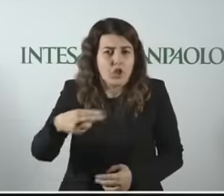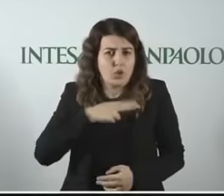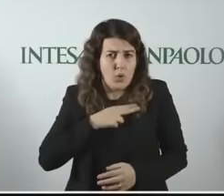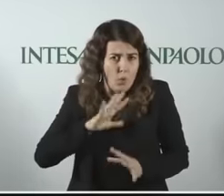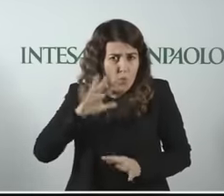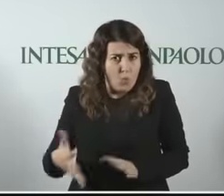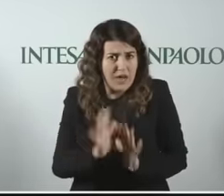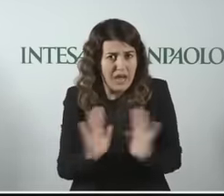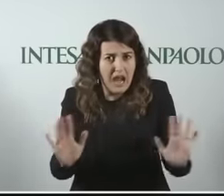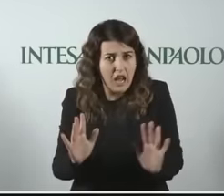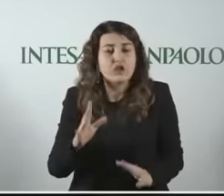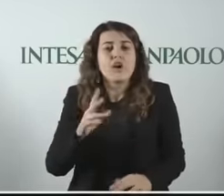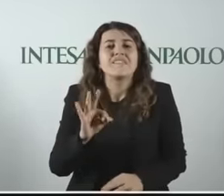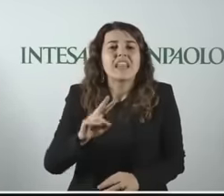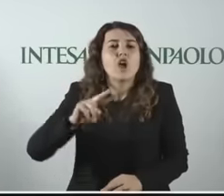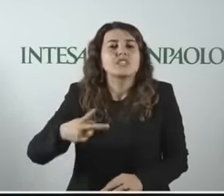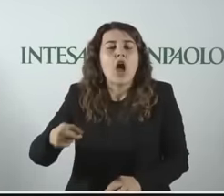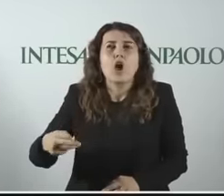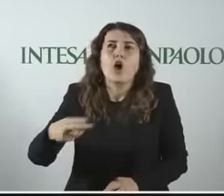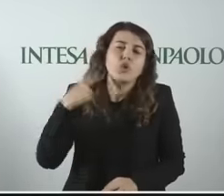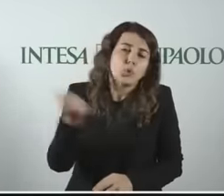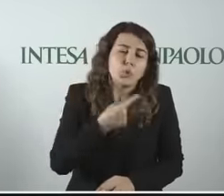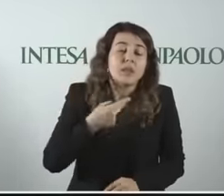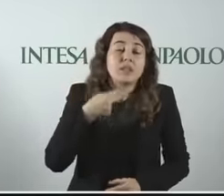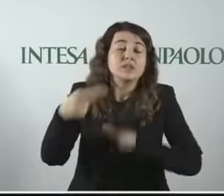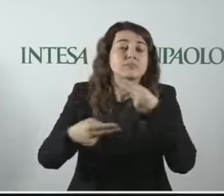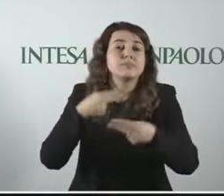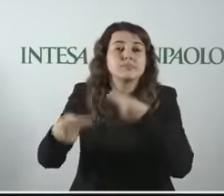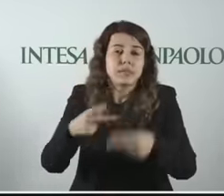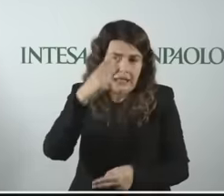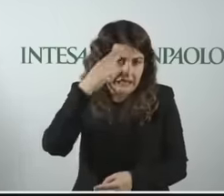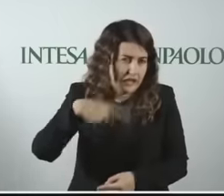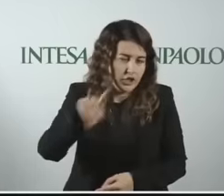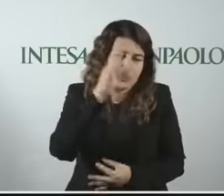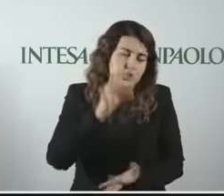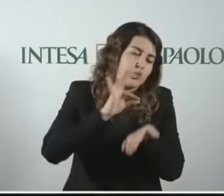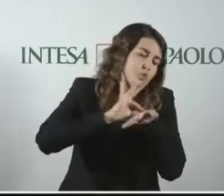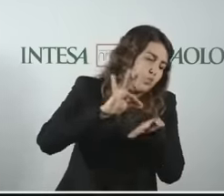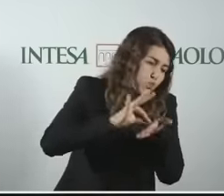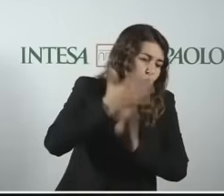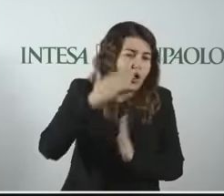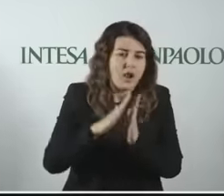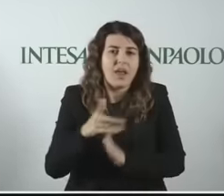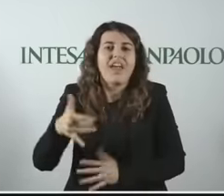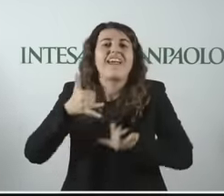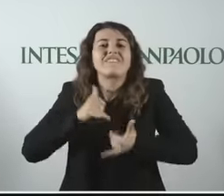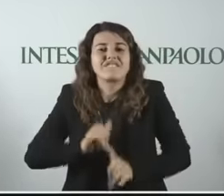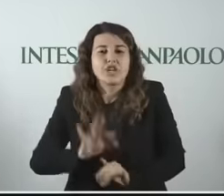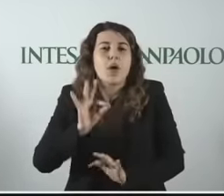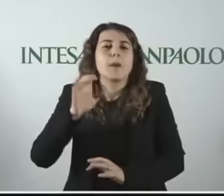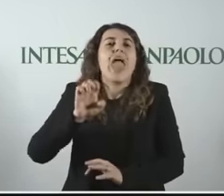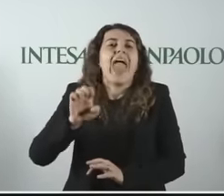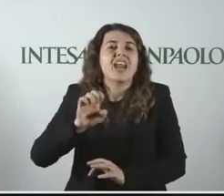modo Federico II che come ricorderete dai ricordi di scuola era figlio dell'imperatore Enrico